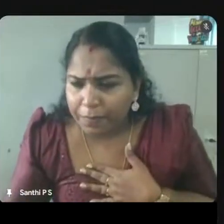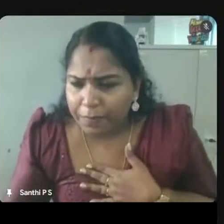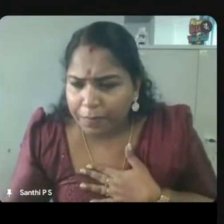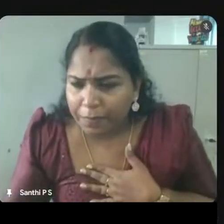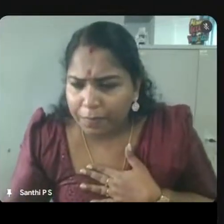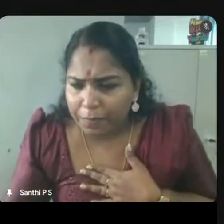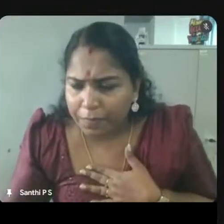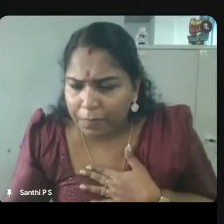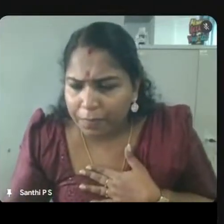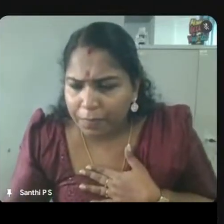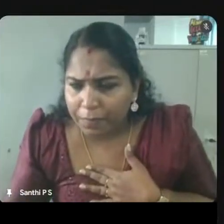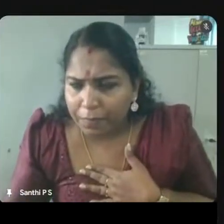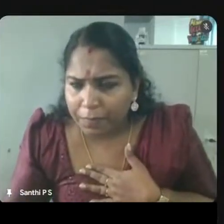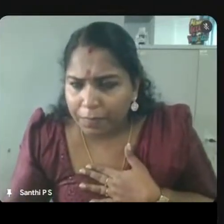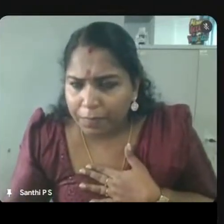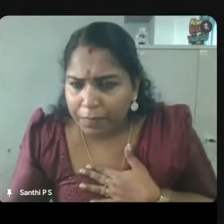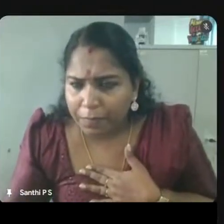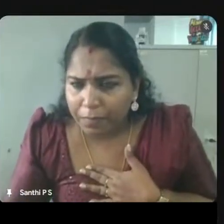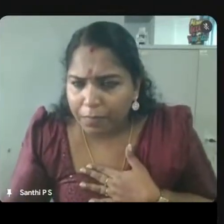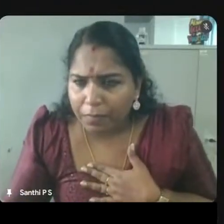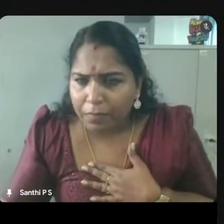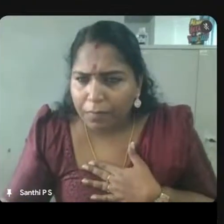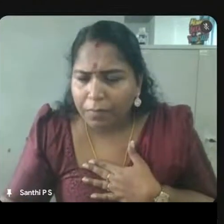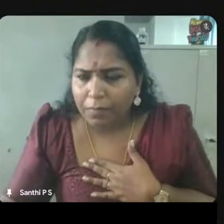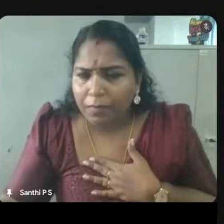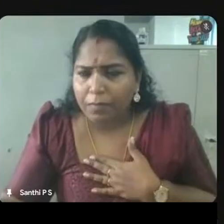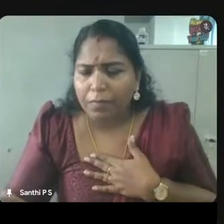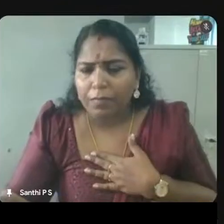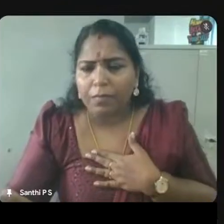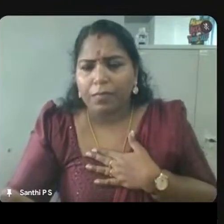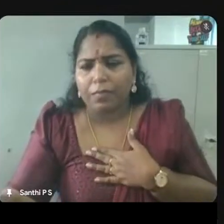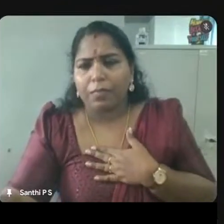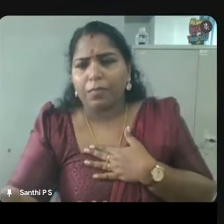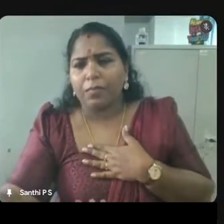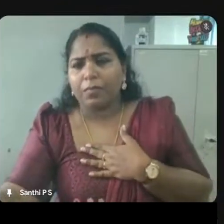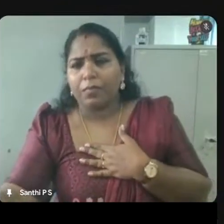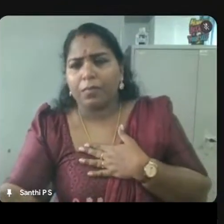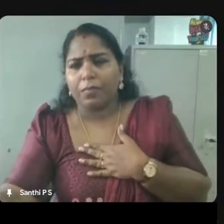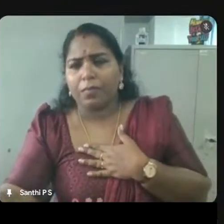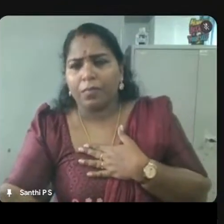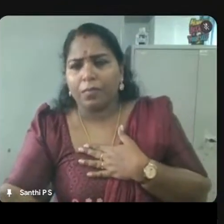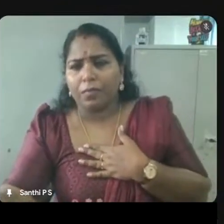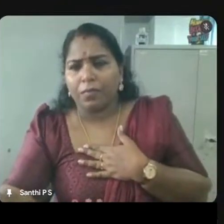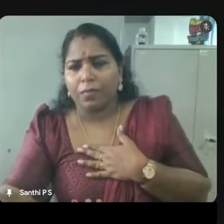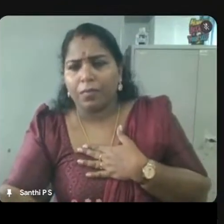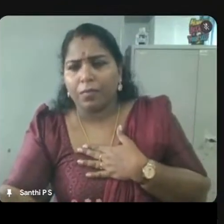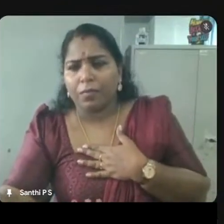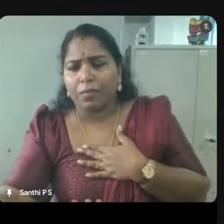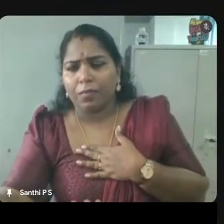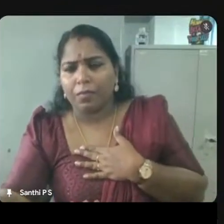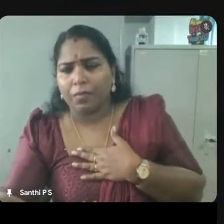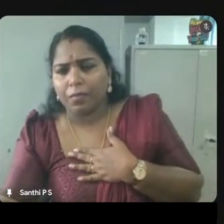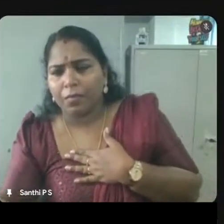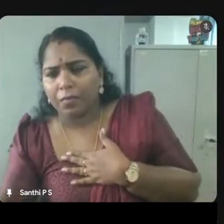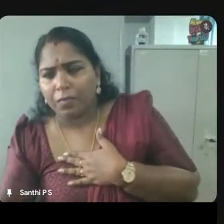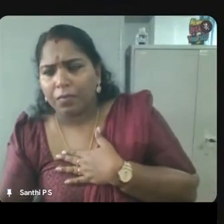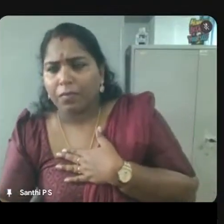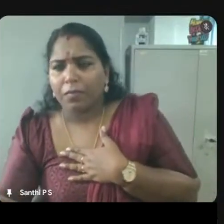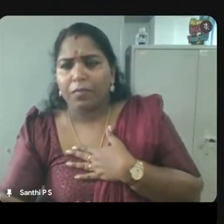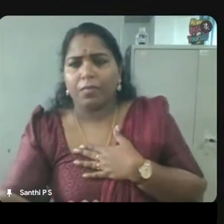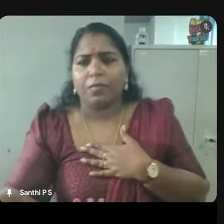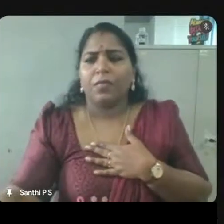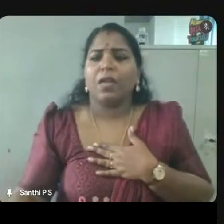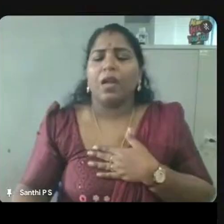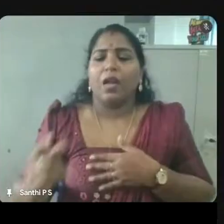ആണ് ചെയ്യുന്നത്. ഓക്കെ, സോ കണ്ണിന്റെ ഞരമ്പിന് പ്രോബ്ലം 30 വയസ്സിൽ എന്ന് പറയുന്നതും